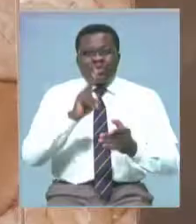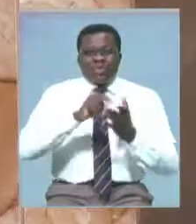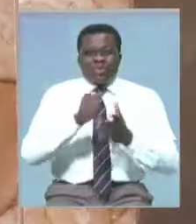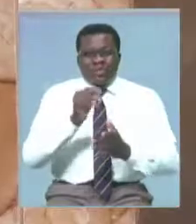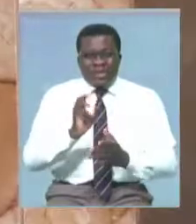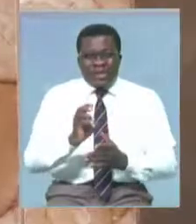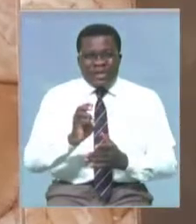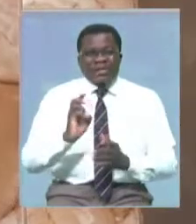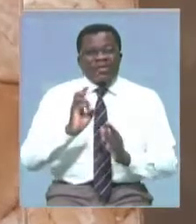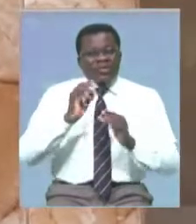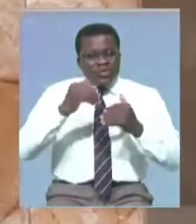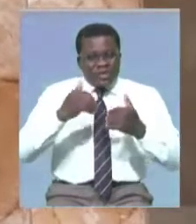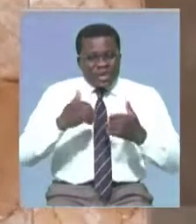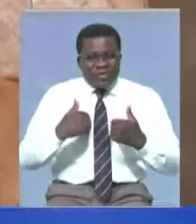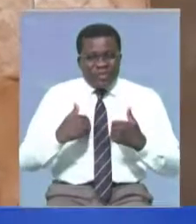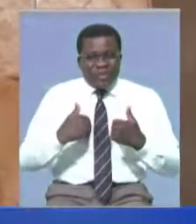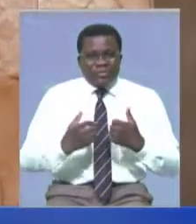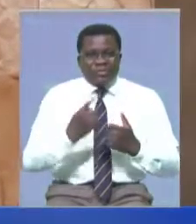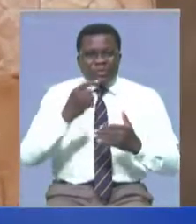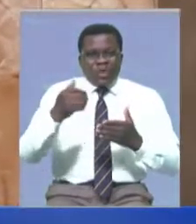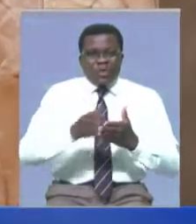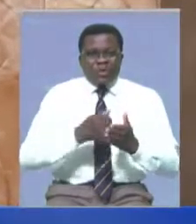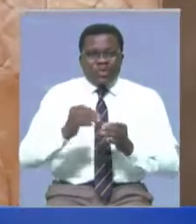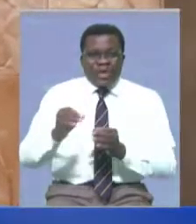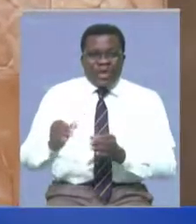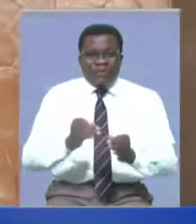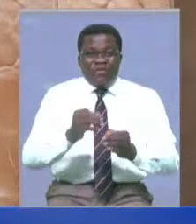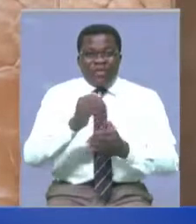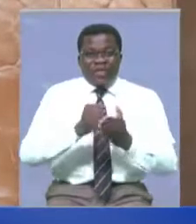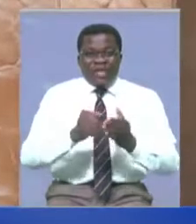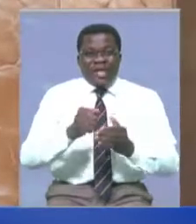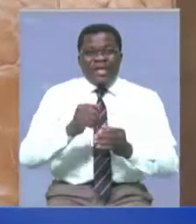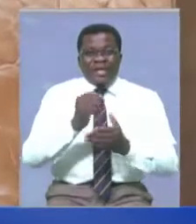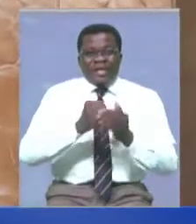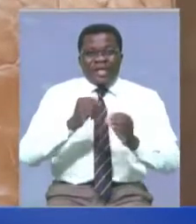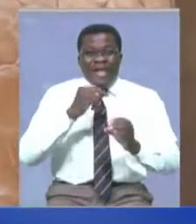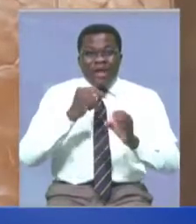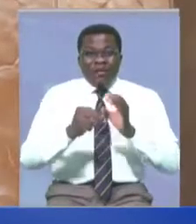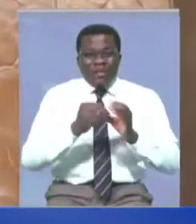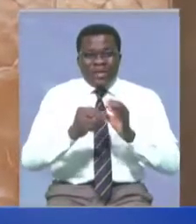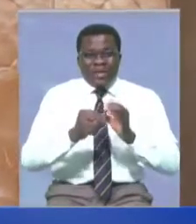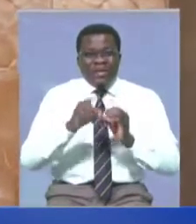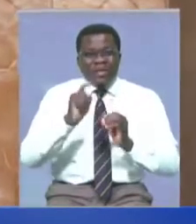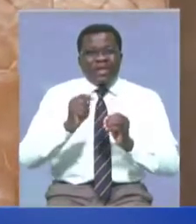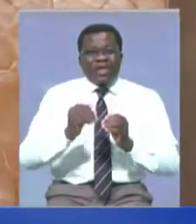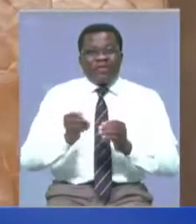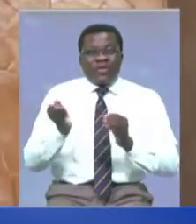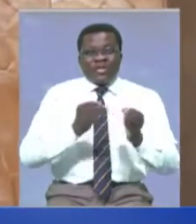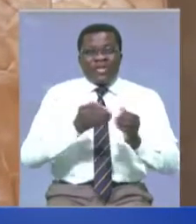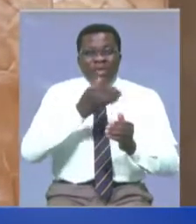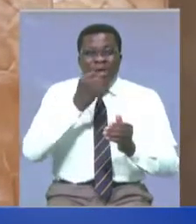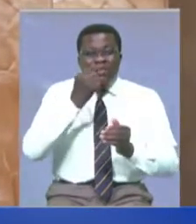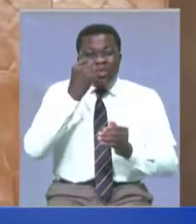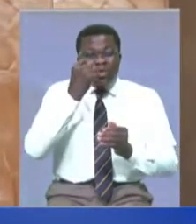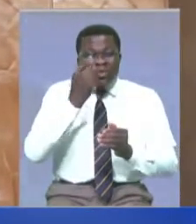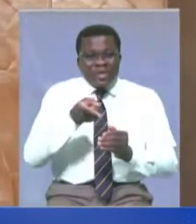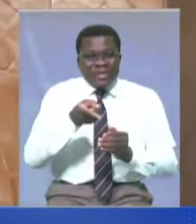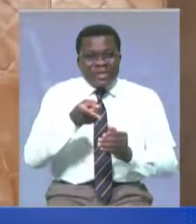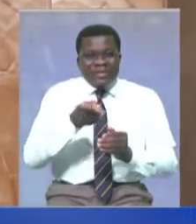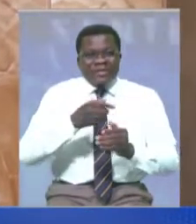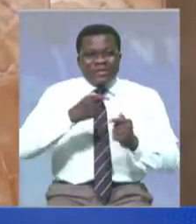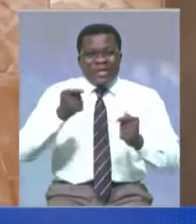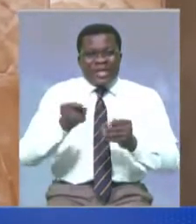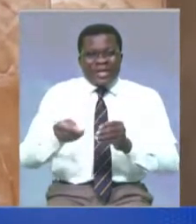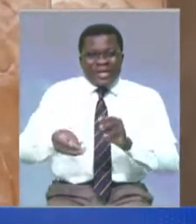2016, nous avons une nouvelle forme d'art qui est l'art numérique. Il faut les amener à mieux comprendre maintenant les